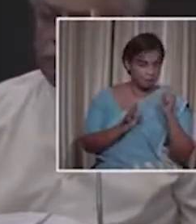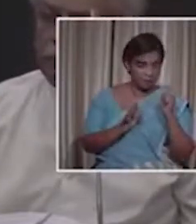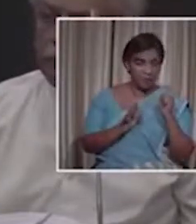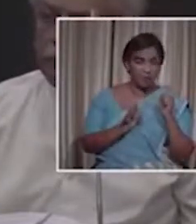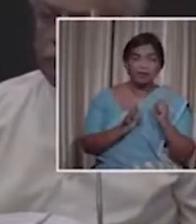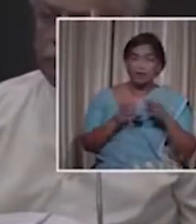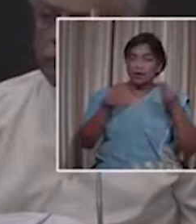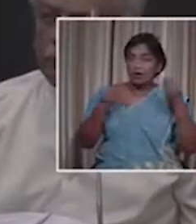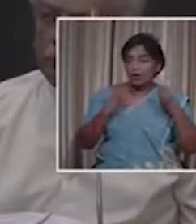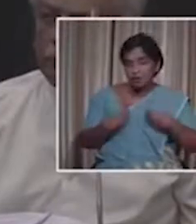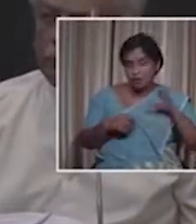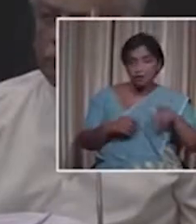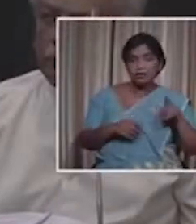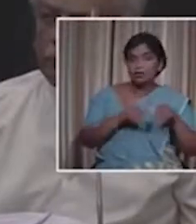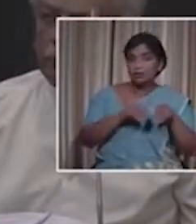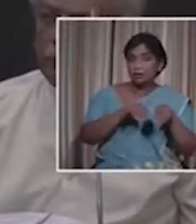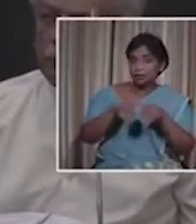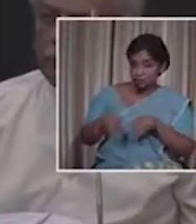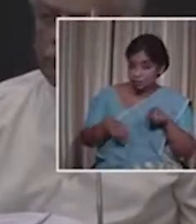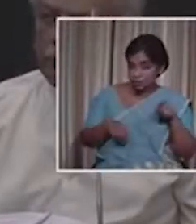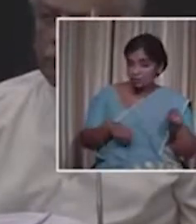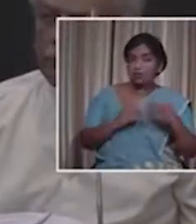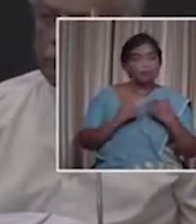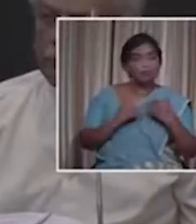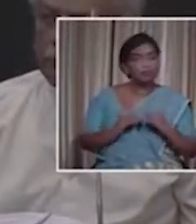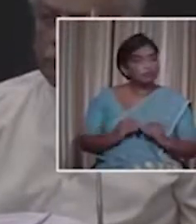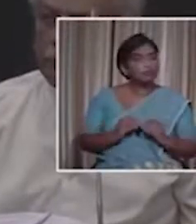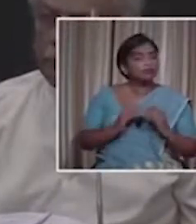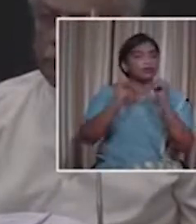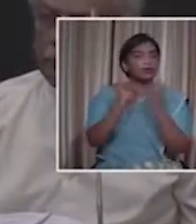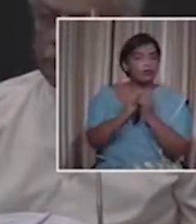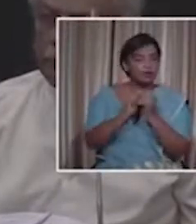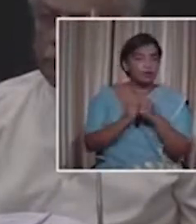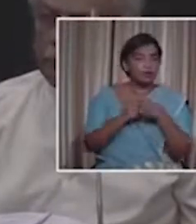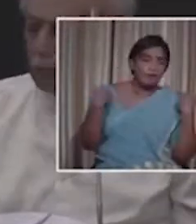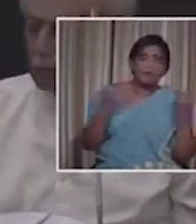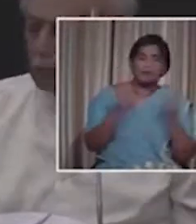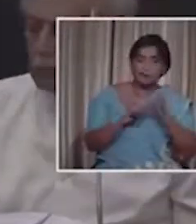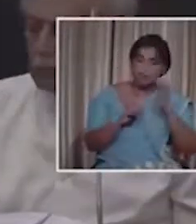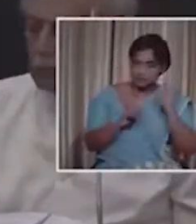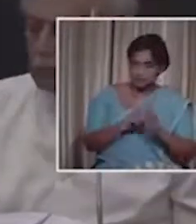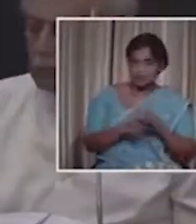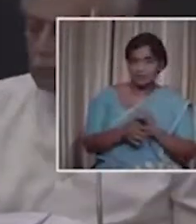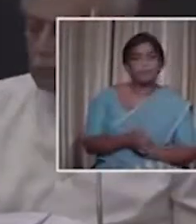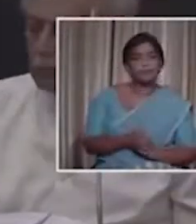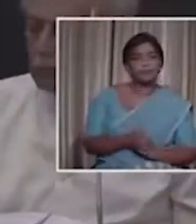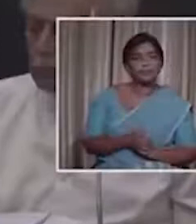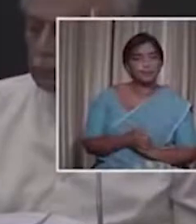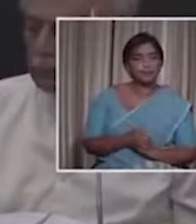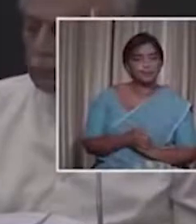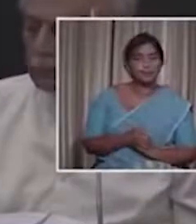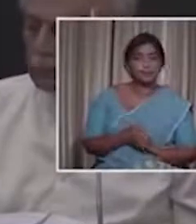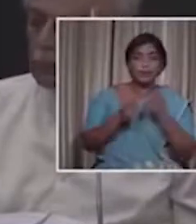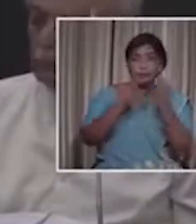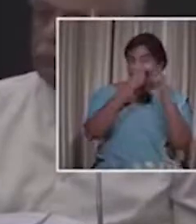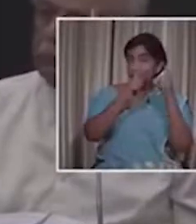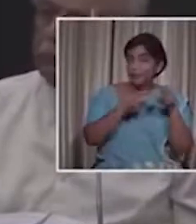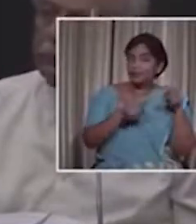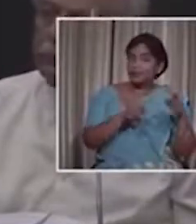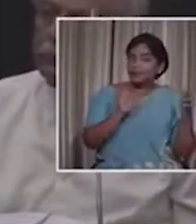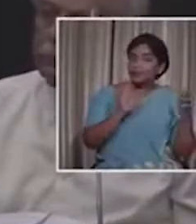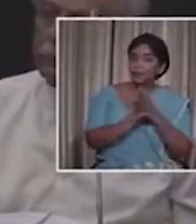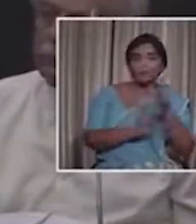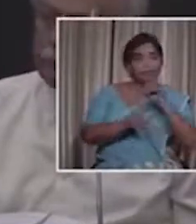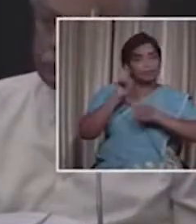கடாவெட்டுவையும் பவத்தின கிருஷிகாரமே குடநகுமே காரை அப்ப வகாம ஆரம்பக்கல யுத்தி. பொருளாதார ஸ்திரத்தன்மையை உறுதிப்படுத்த